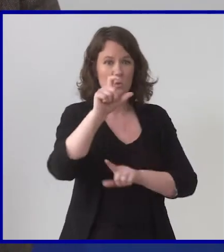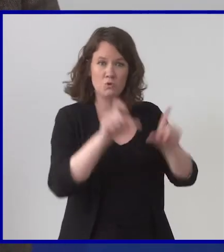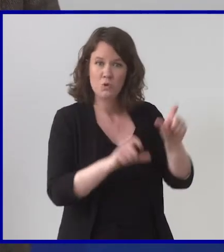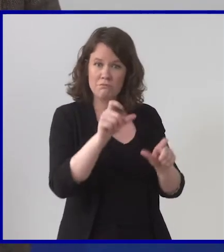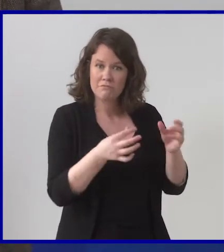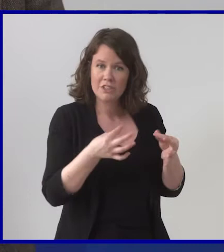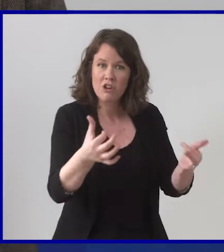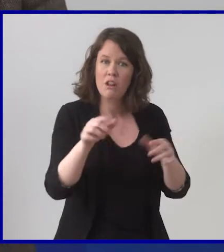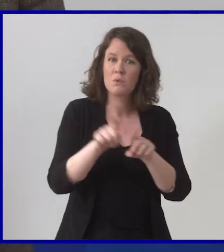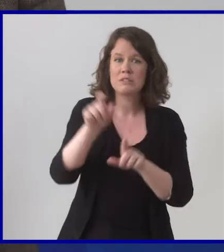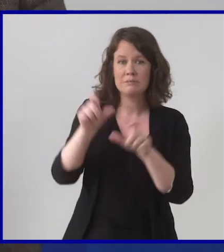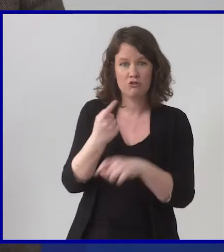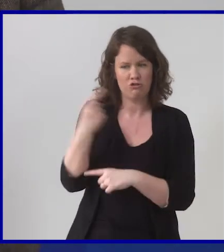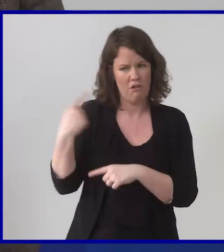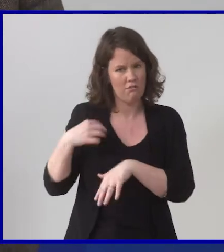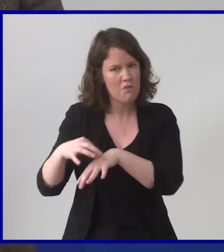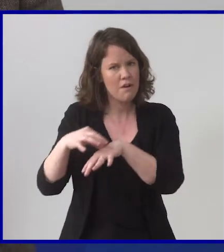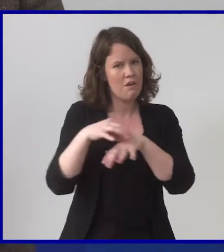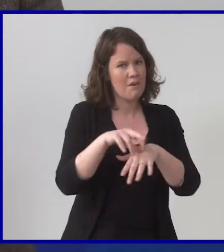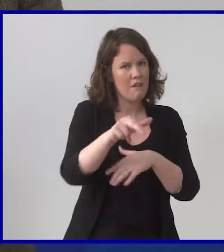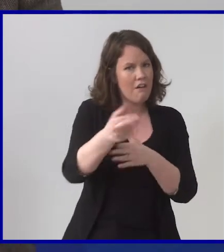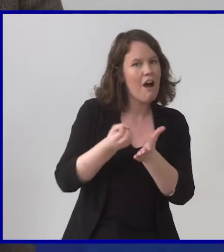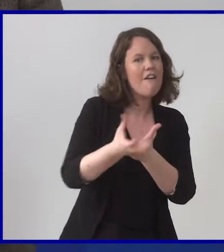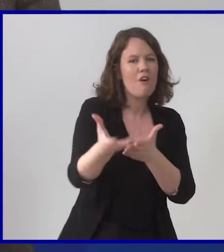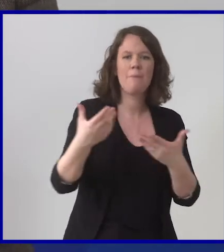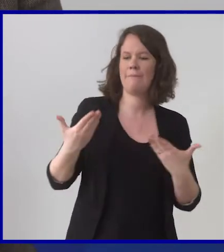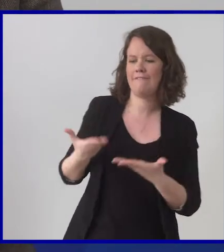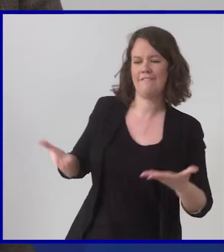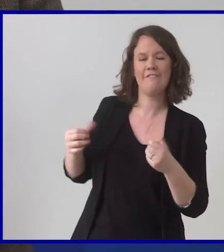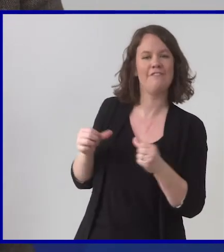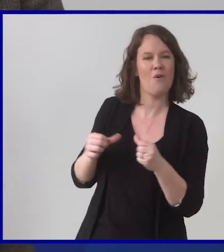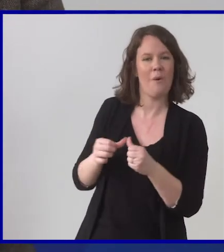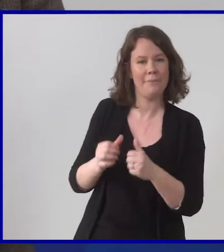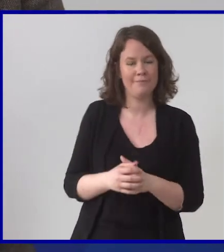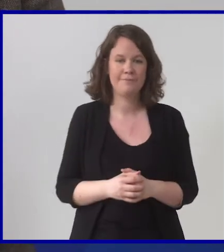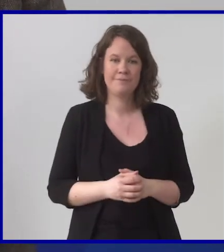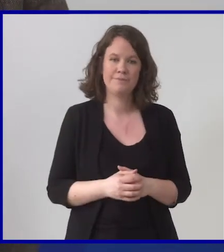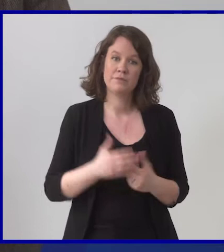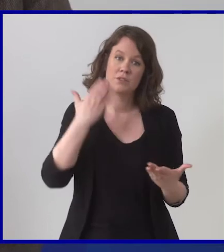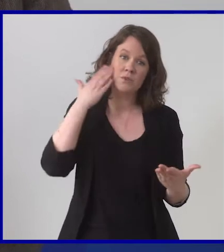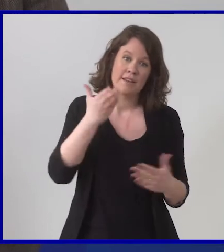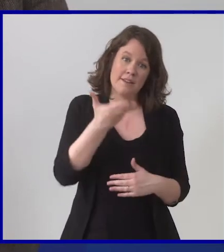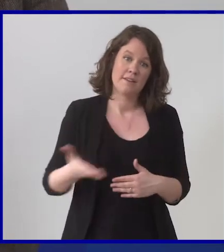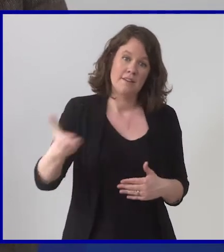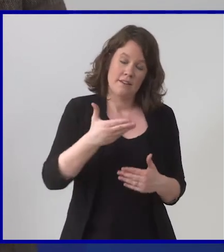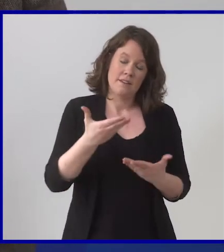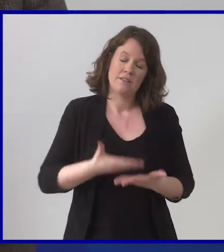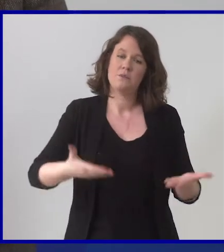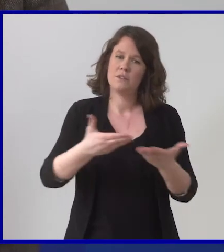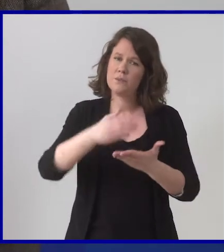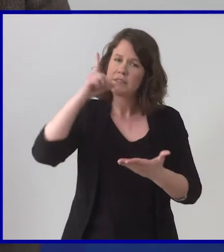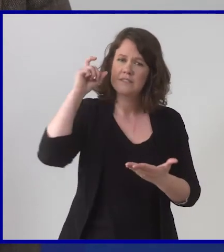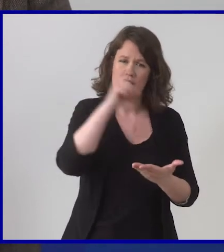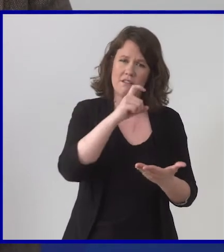s'occuper des plus fragiles et des personnes seules. Nous vous tiendrons informés des initiatives. Je sais